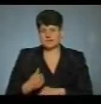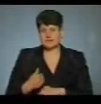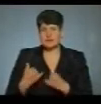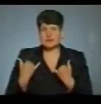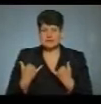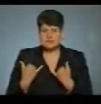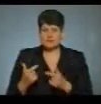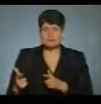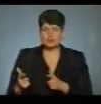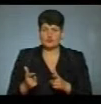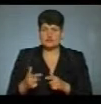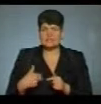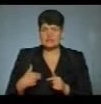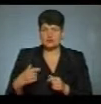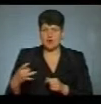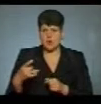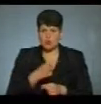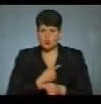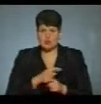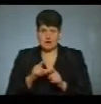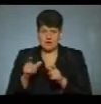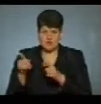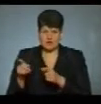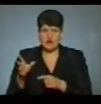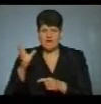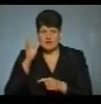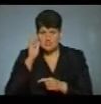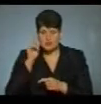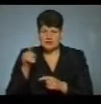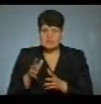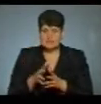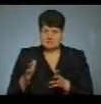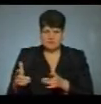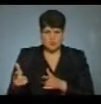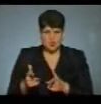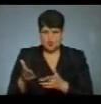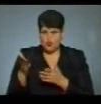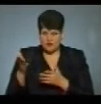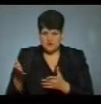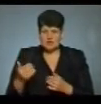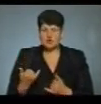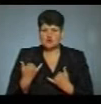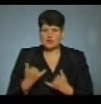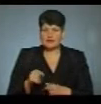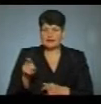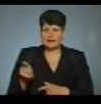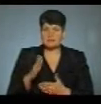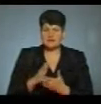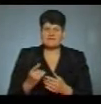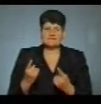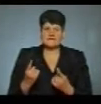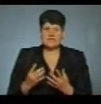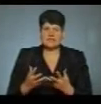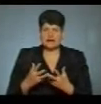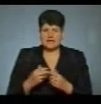зараз підготовили Залішівську районну лікарню, яка, я вважаю, одна з найбільш підготовлених, тому що сьогодні там є велика кількість